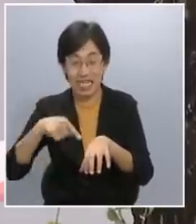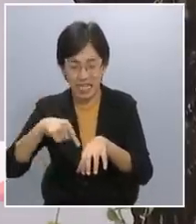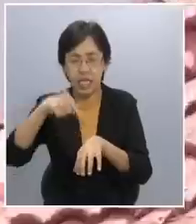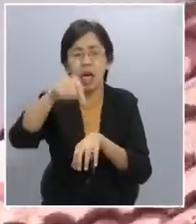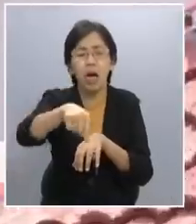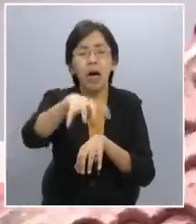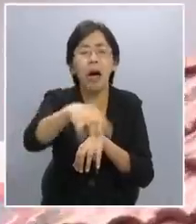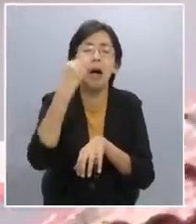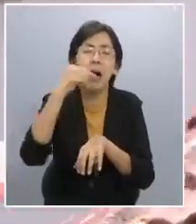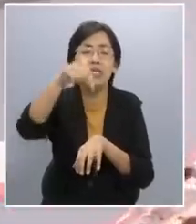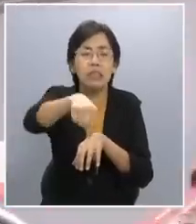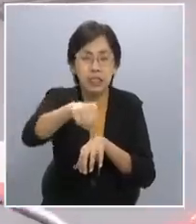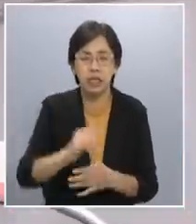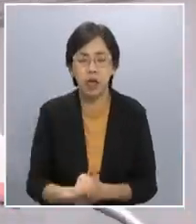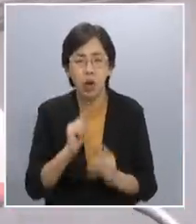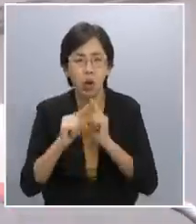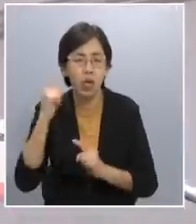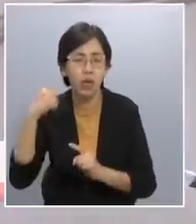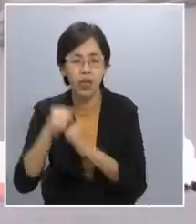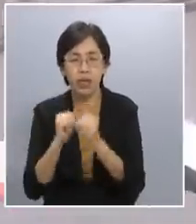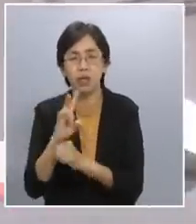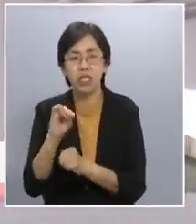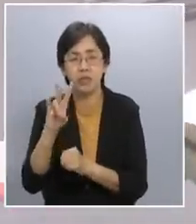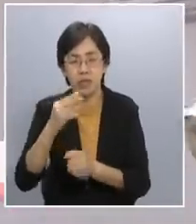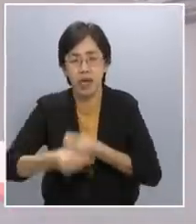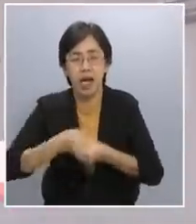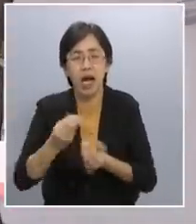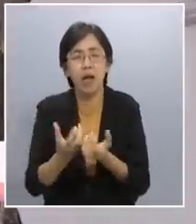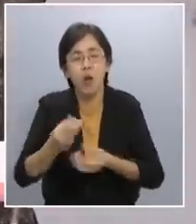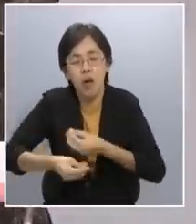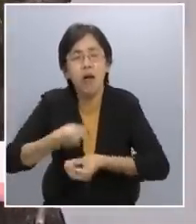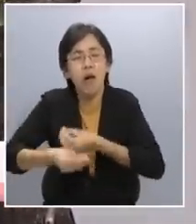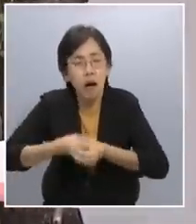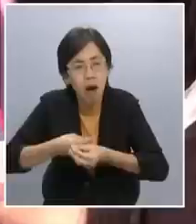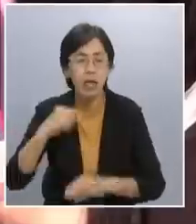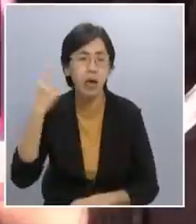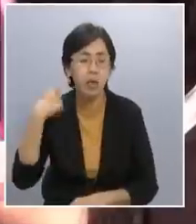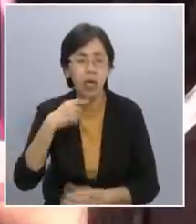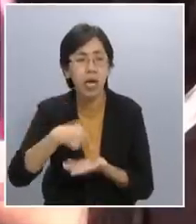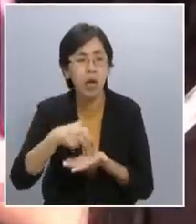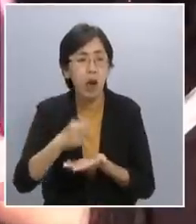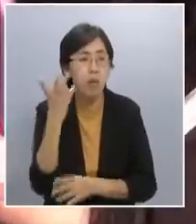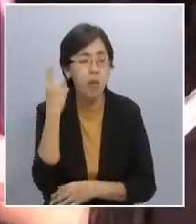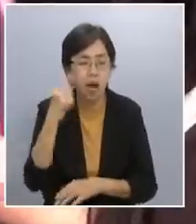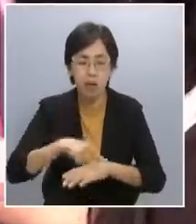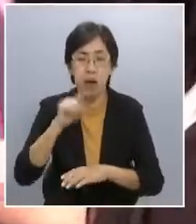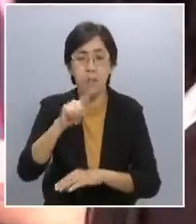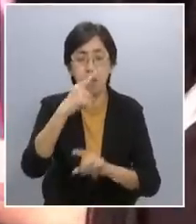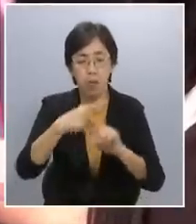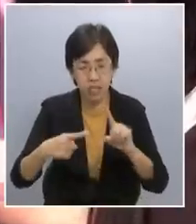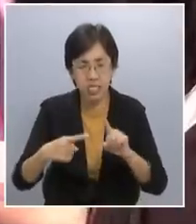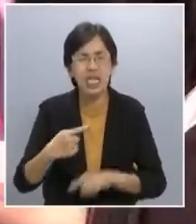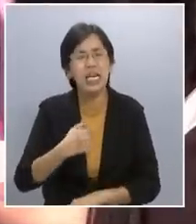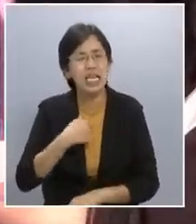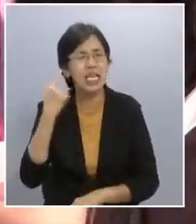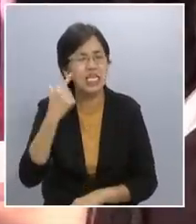ไปคุยกับนางสำรองอายุ77ปีเป็นแม่ค้าขายของนางสำรองบอกว่าเมื่อวานนี้ช่วงบ่ายโมงครึ่งได้ยินเสียง